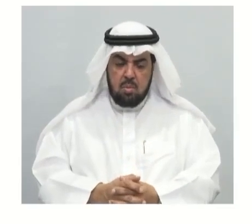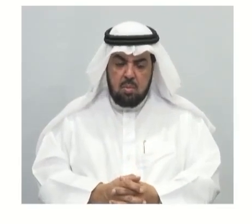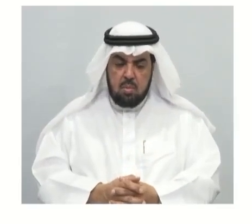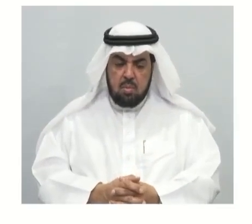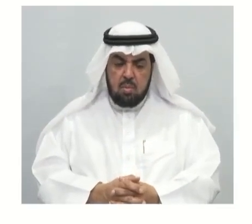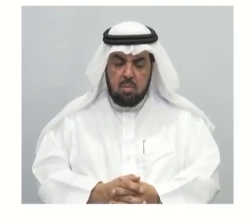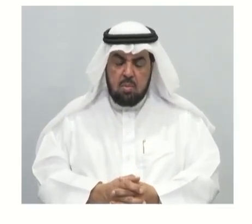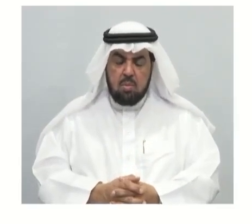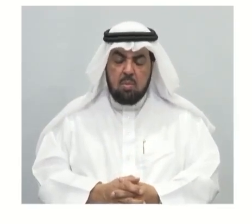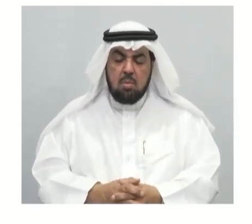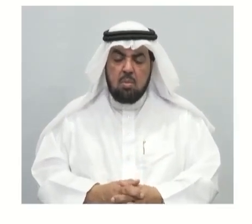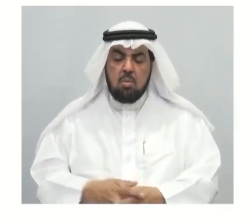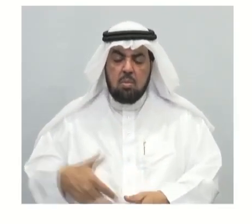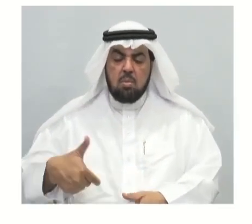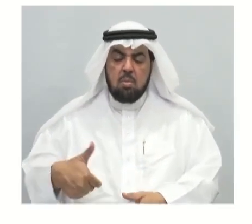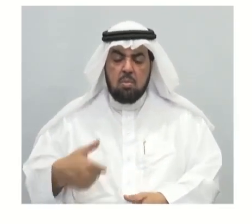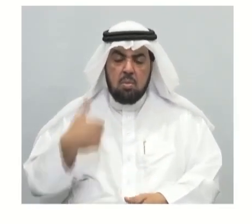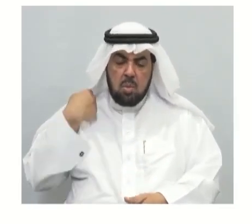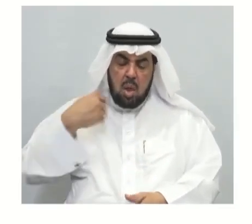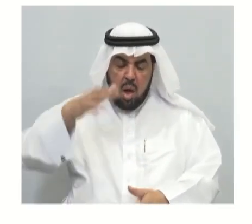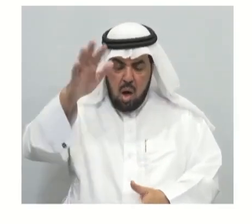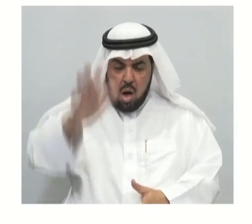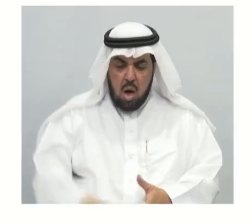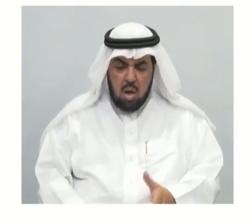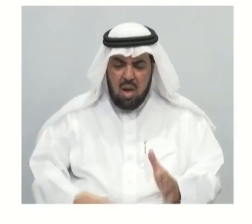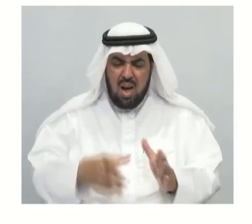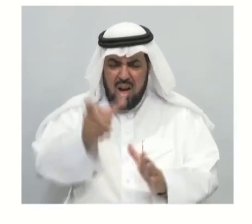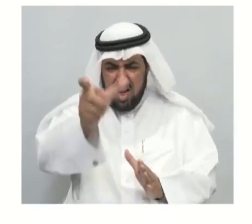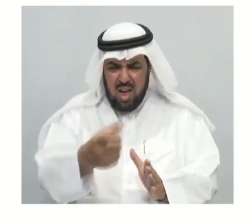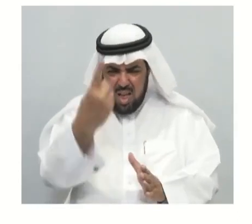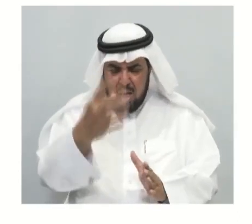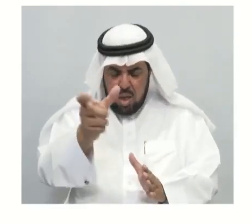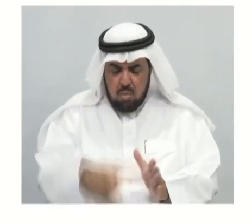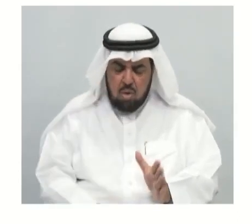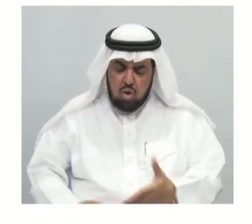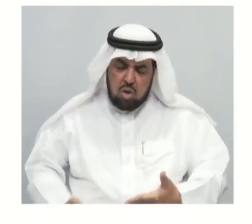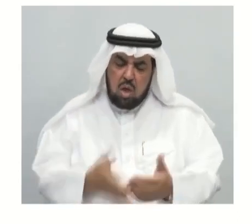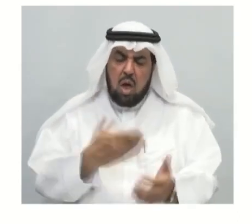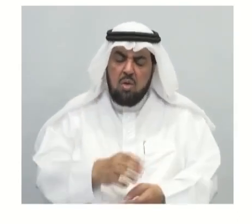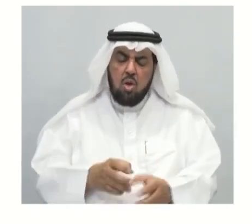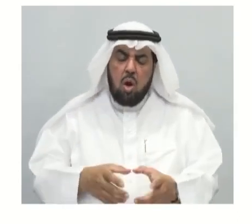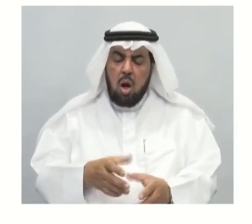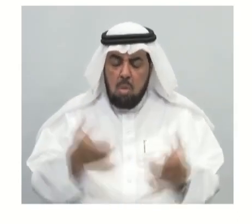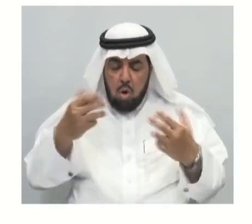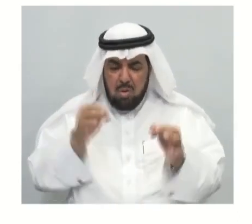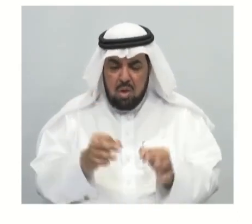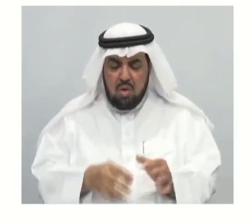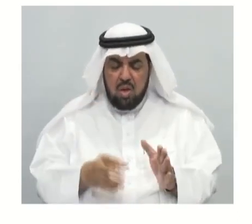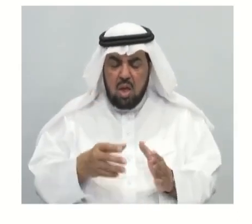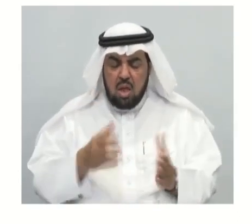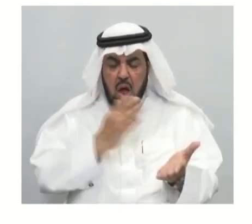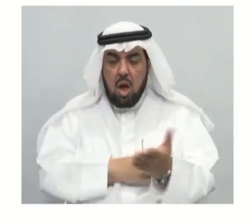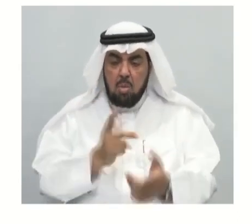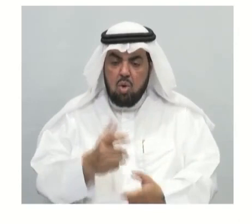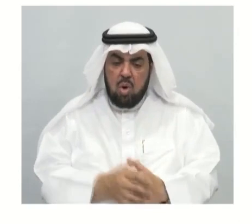مصداقيه بعد ذلك لدينا قائمه المحتويات تساعد القارع في العثور على معلومات محدده في التقرير بسرعه